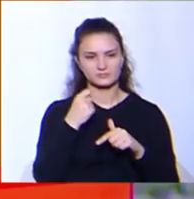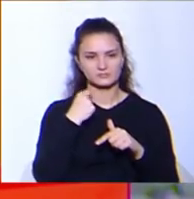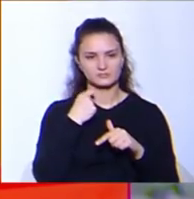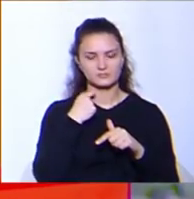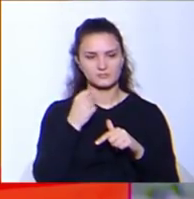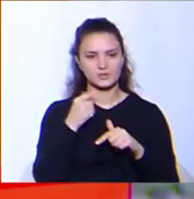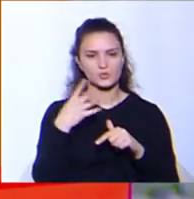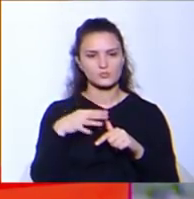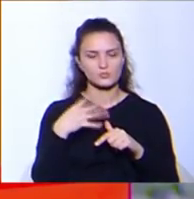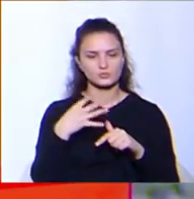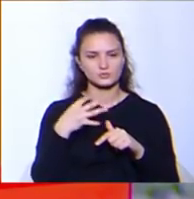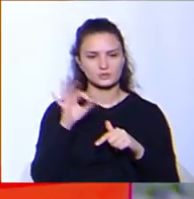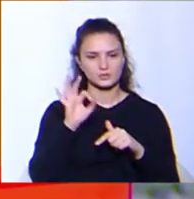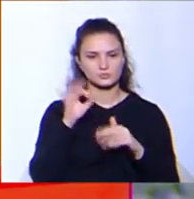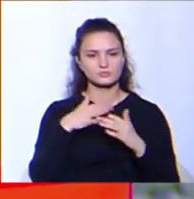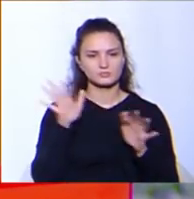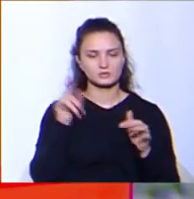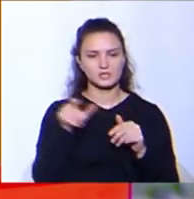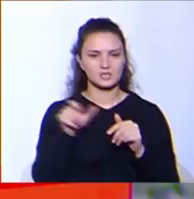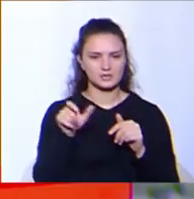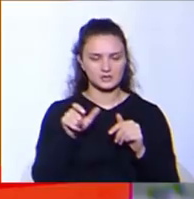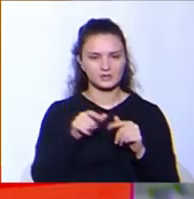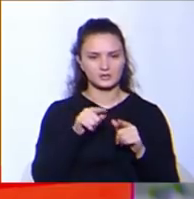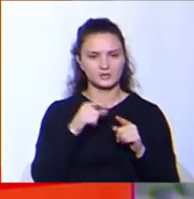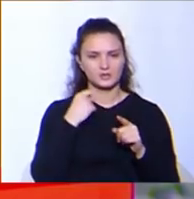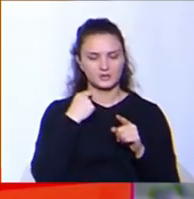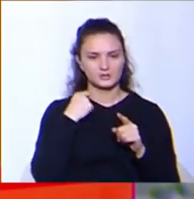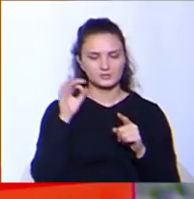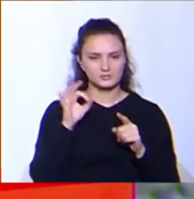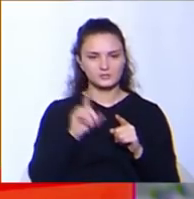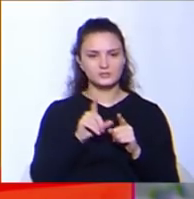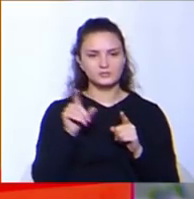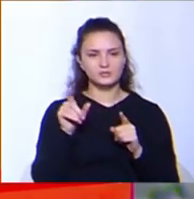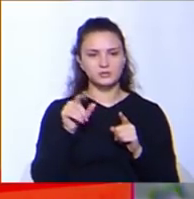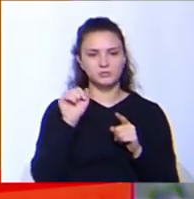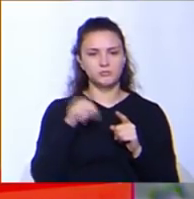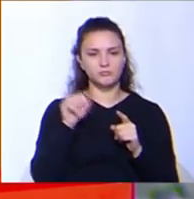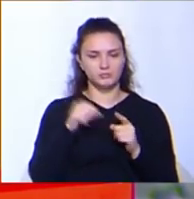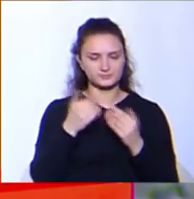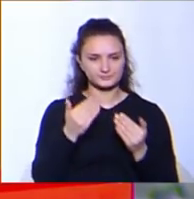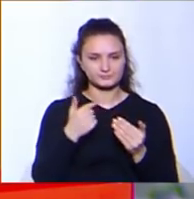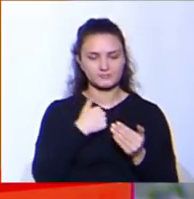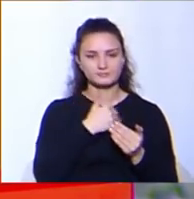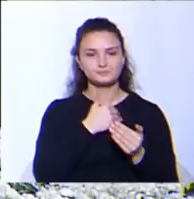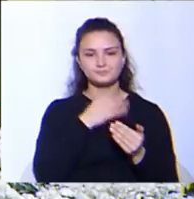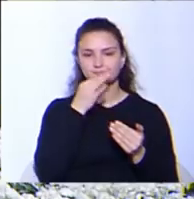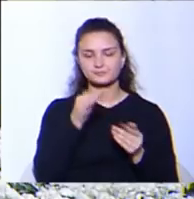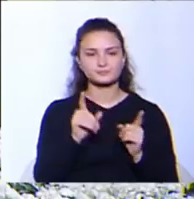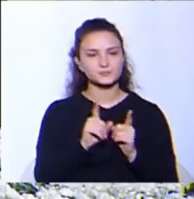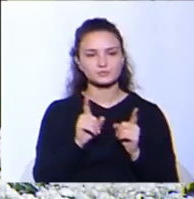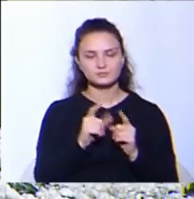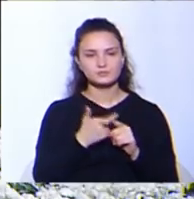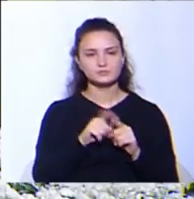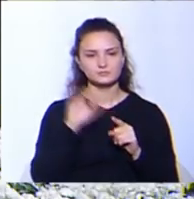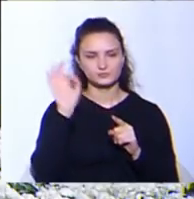ანუ 40 გრადუსი და ზემოთ ეს იგულისხმება არაყი და ასე შემდეგ ლუდი და მე მინდა გითხრათ მიუხედავად იმისა